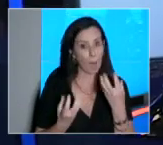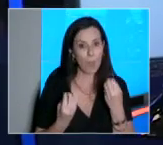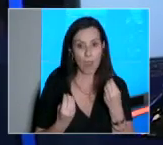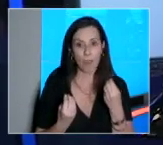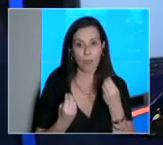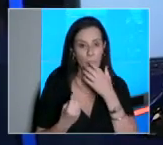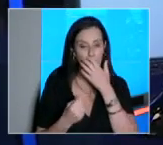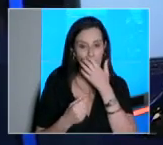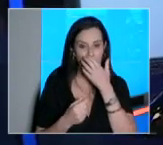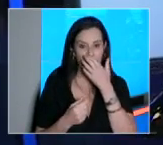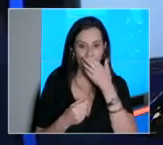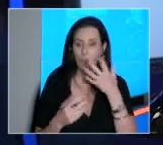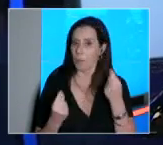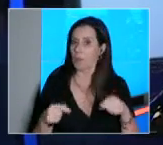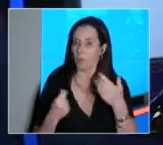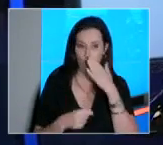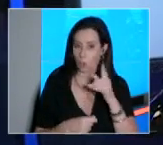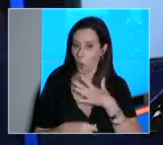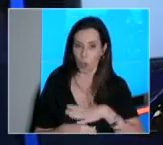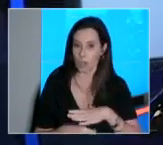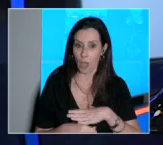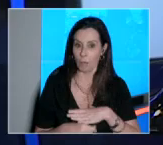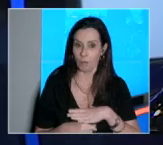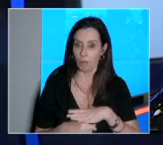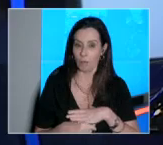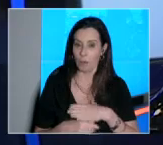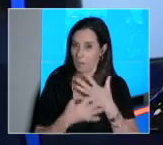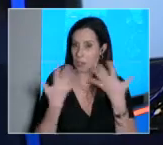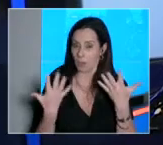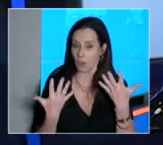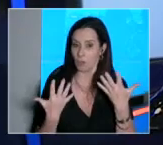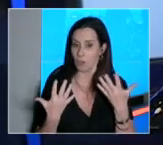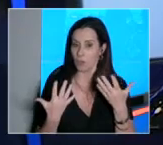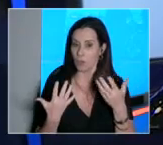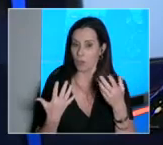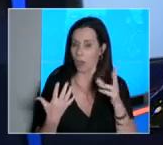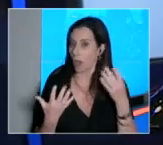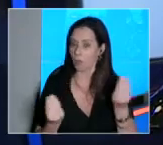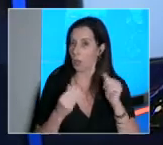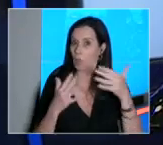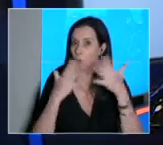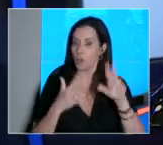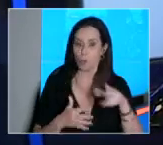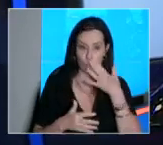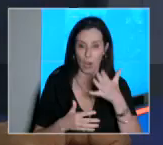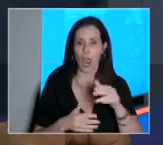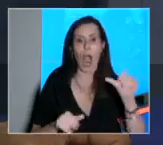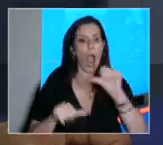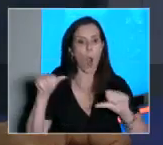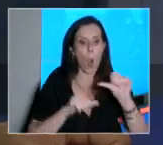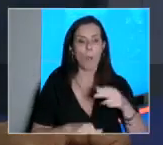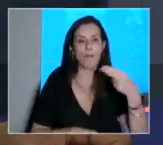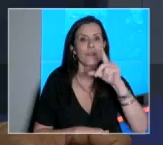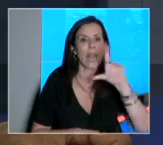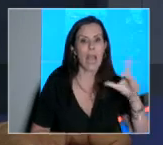הרבה... תרבויות בירושלים. אם אתם רוצים לדעת רוב הרשתות, מסתבר שהם יצאו בירושלים, הרשתות הכי גדולות. אם זה ארומה,